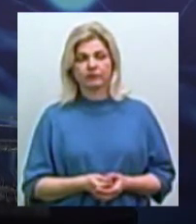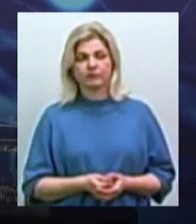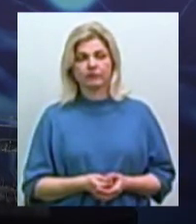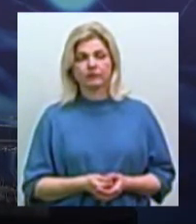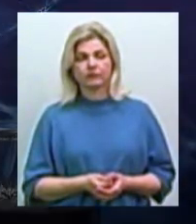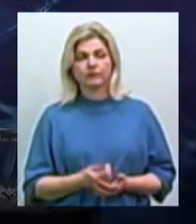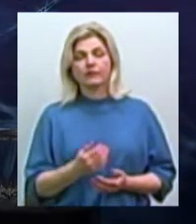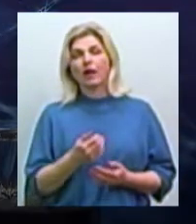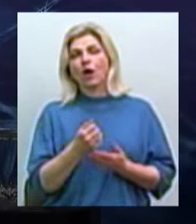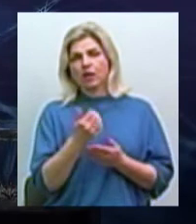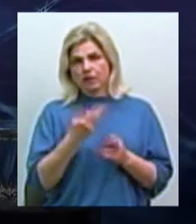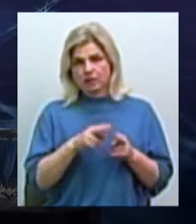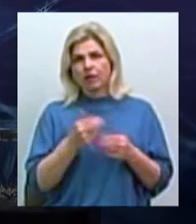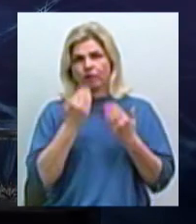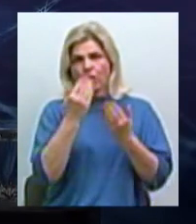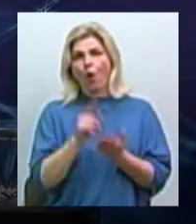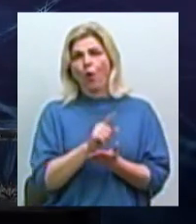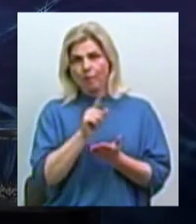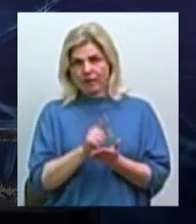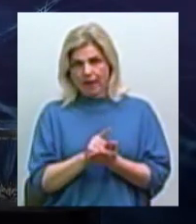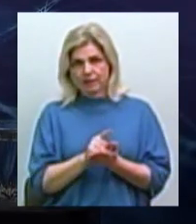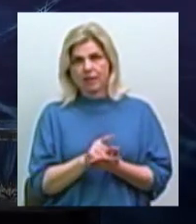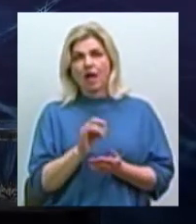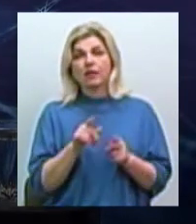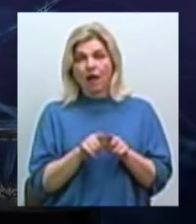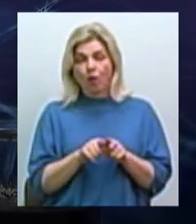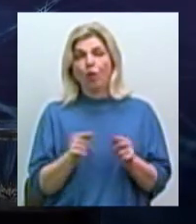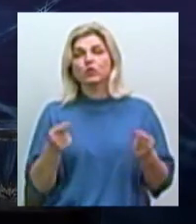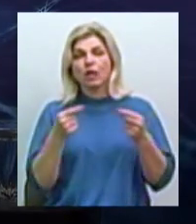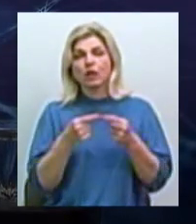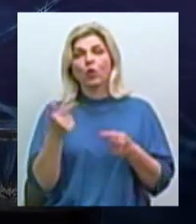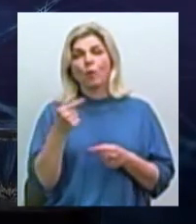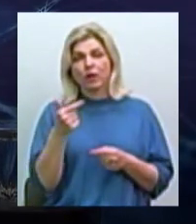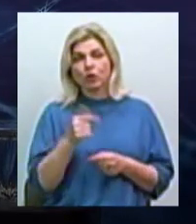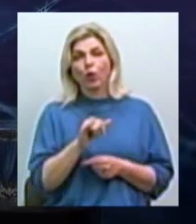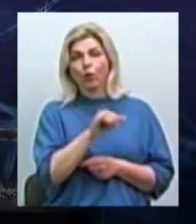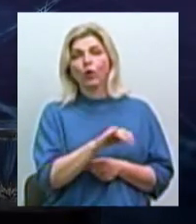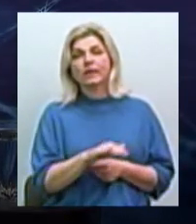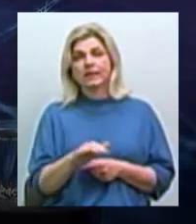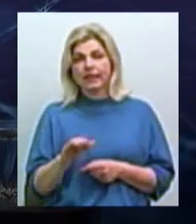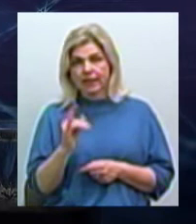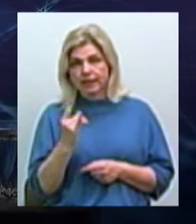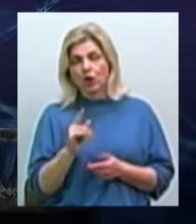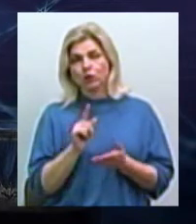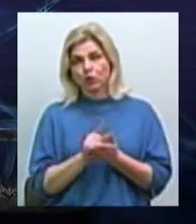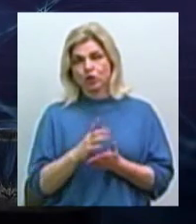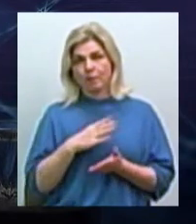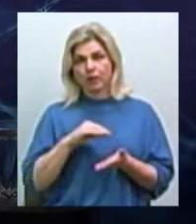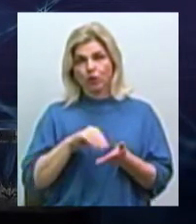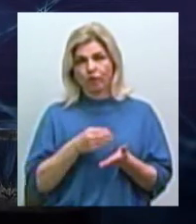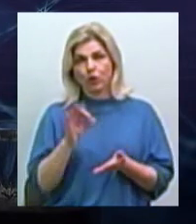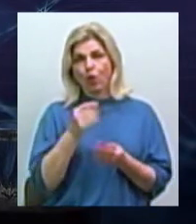компетенція. Так, це їх так, компетенція, так. В такому випадку вони встановлюють громадянство. У дитини має бути довідка про